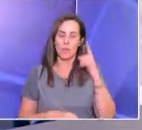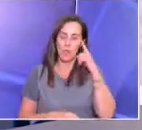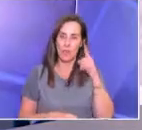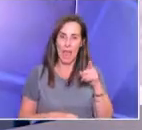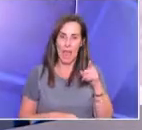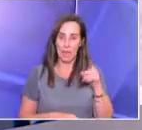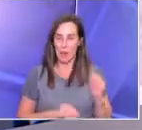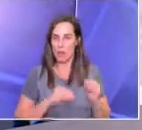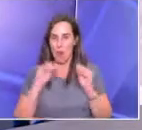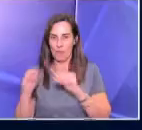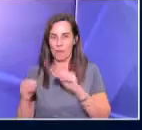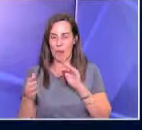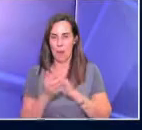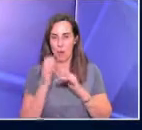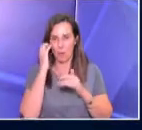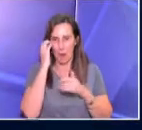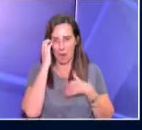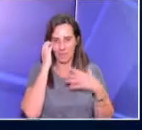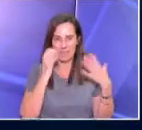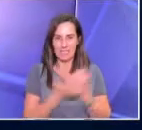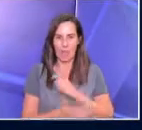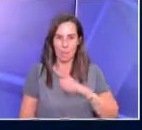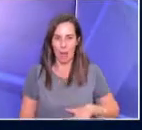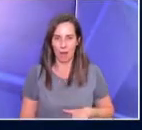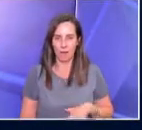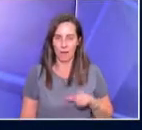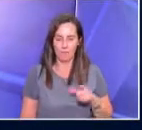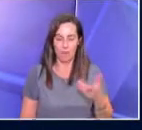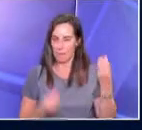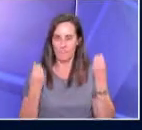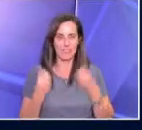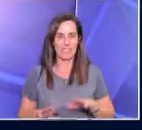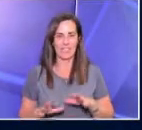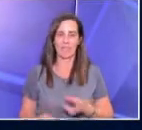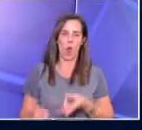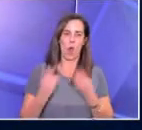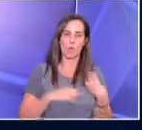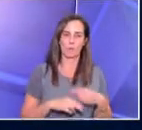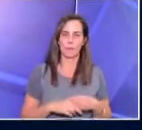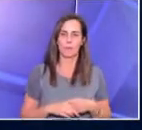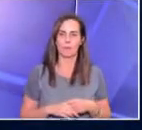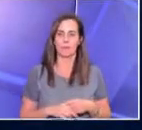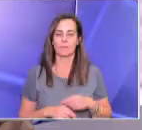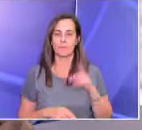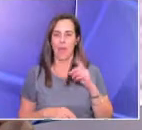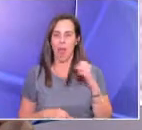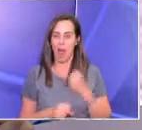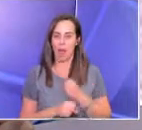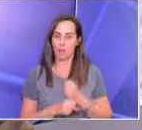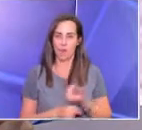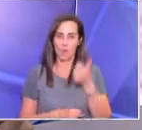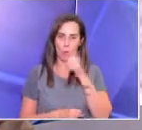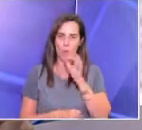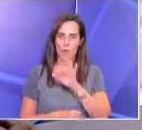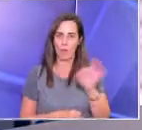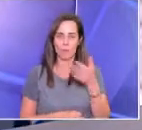שהם קופצים למקומי, אנחנו ניקח פה בהליכה, והם חוטפים את הזפטה וחוזרים הביתה. זה שיעור במגבלות הכוח. העבודה היומיומית